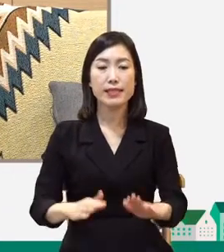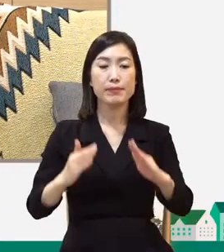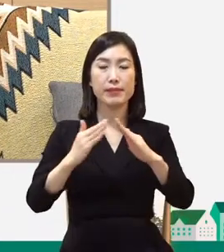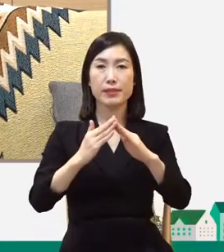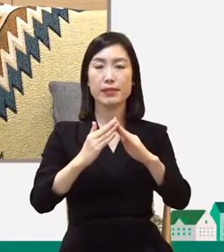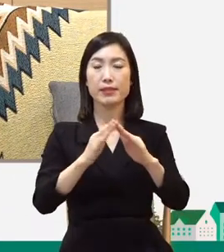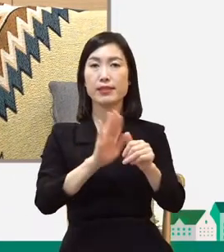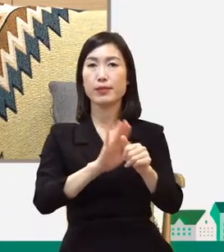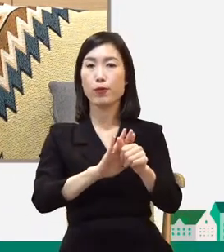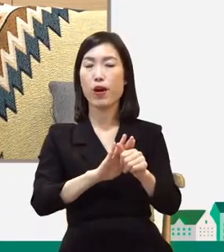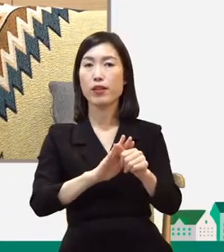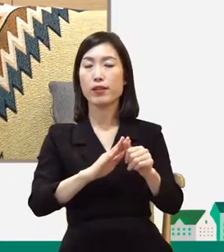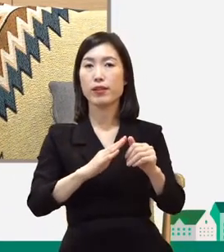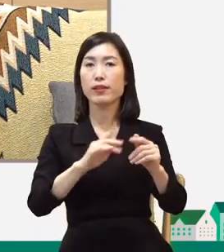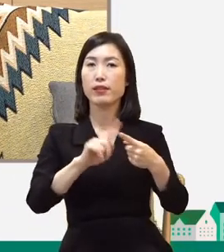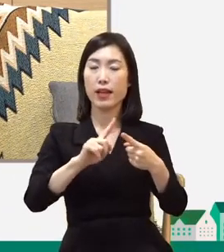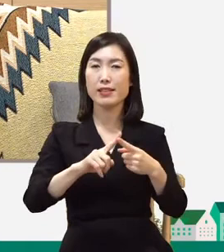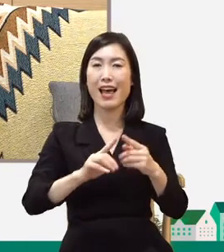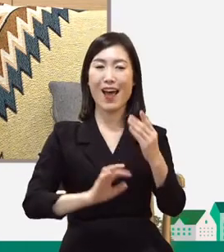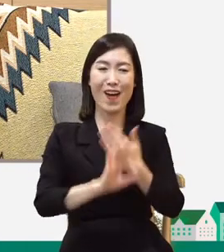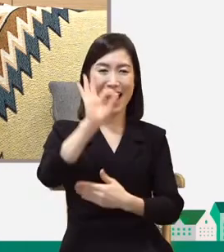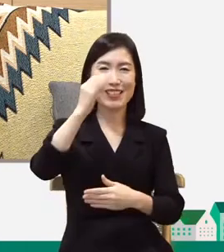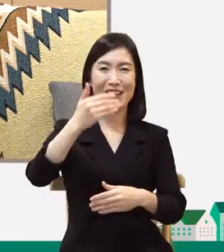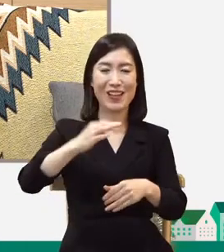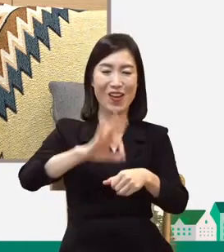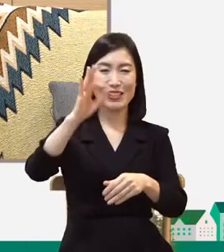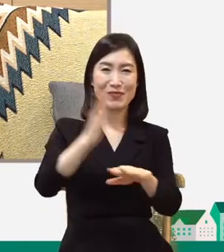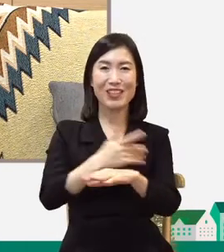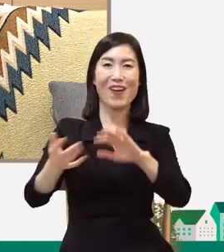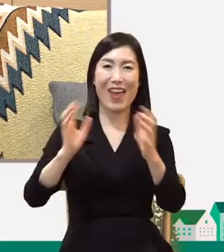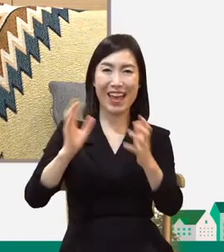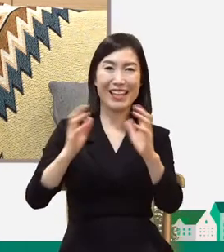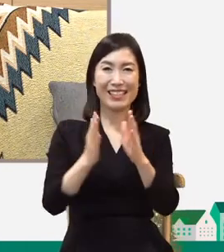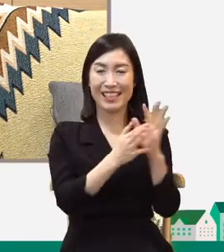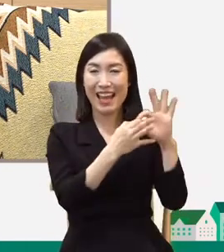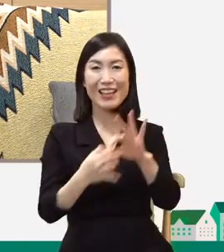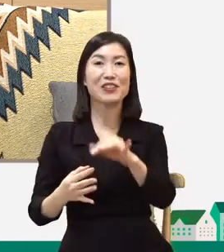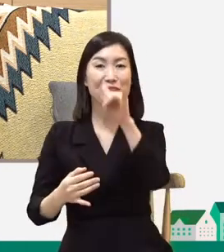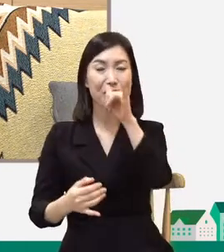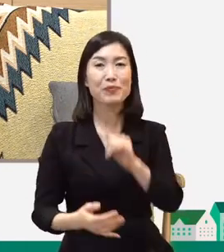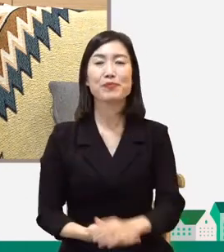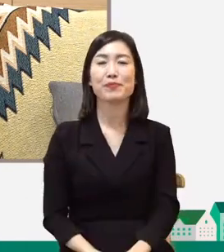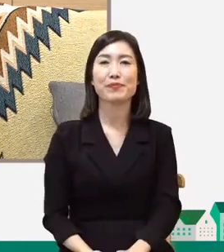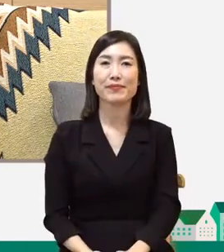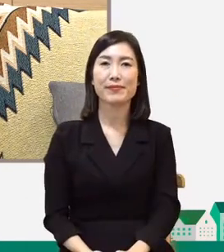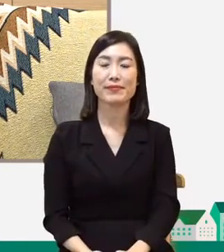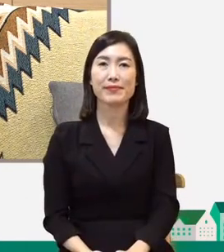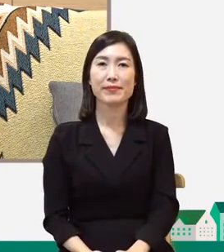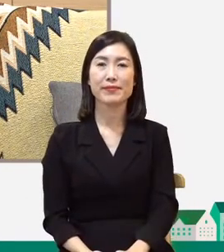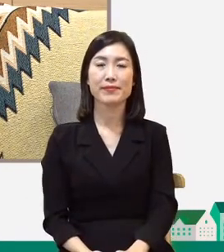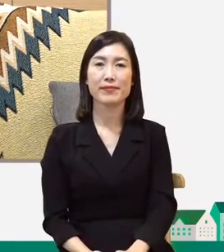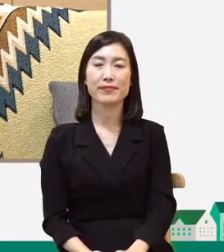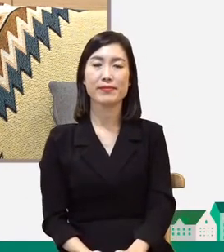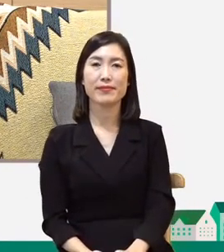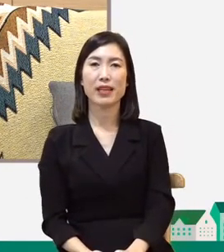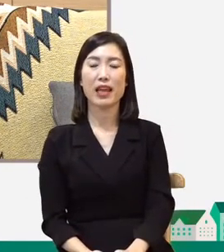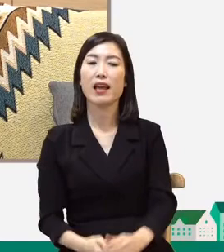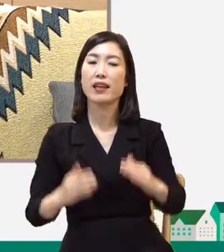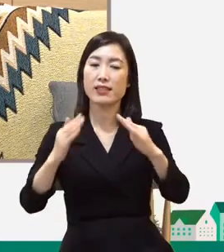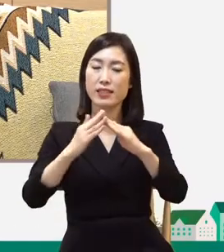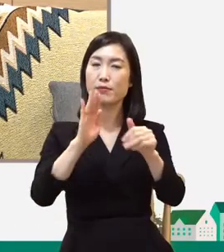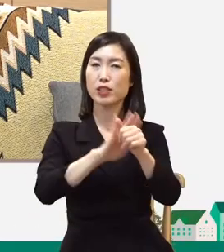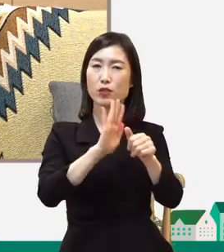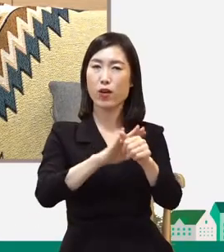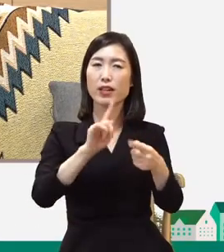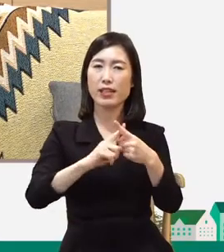지원주택에 대해서 이제 많은 아침부터 좀 쭉 이야기 나누고 있는데 아마 지원주택에 대해서 여러분들이 각가지 가졌던 여러 가지